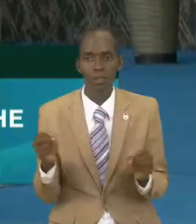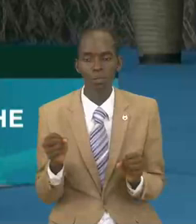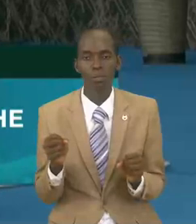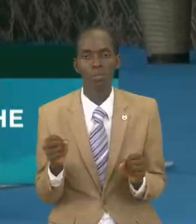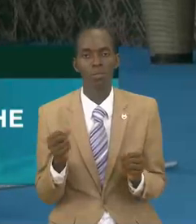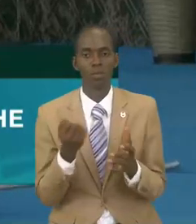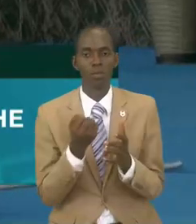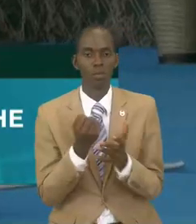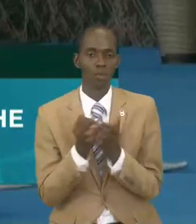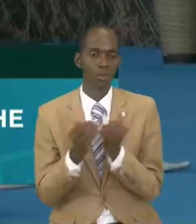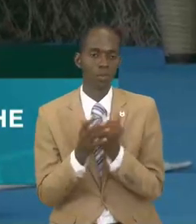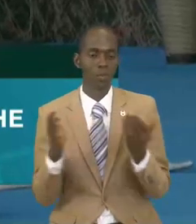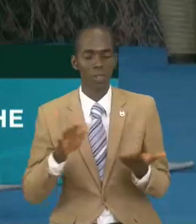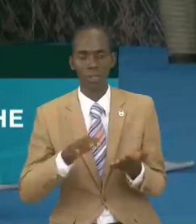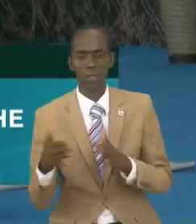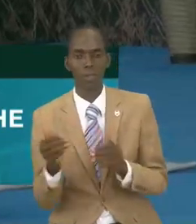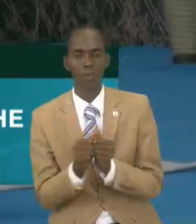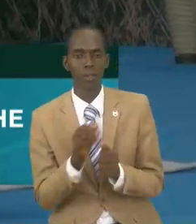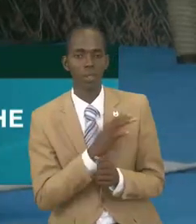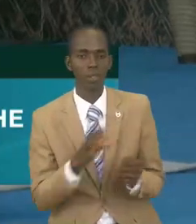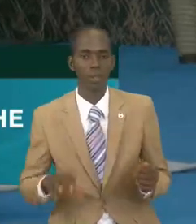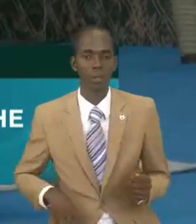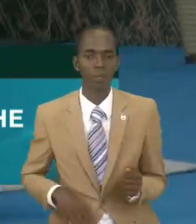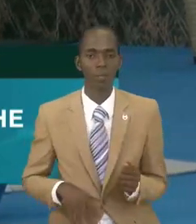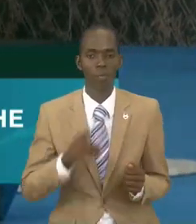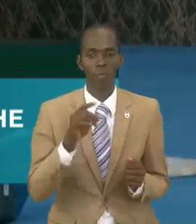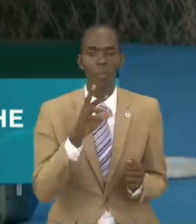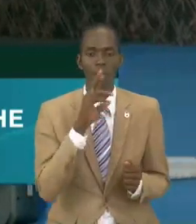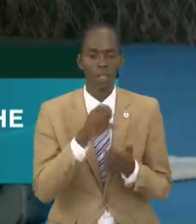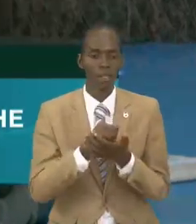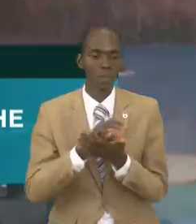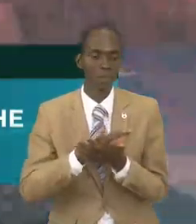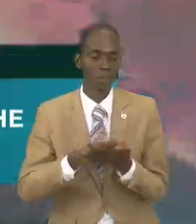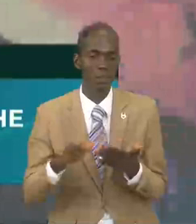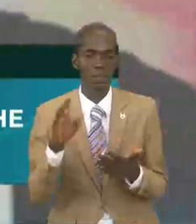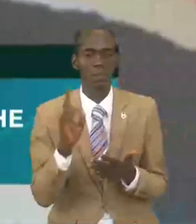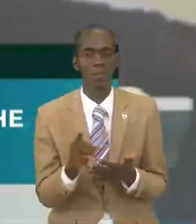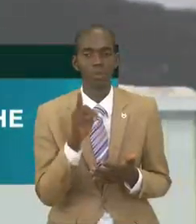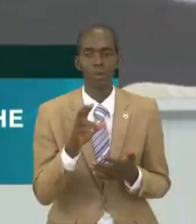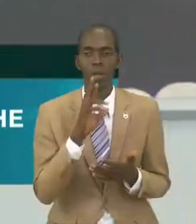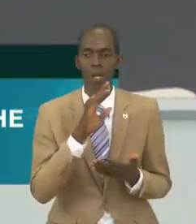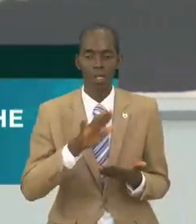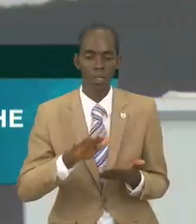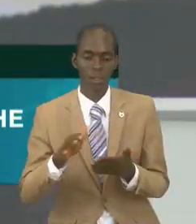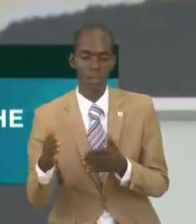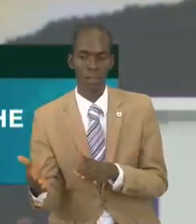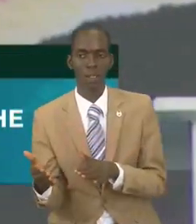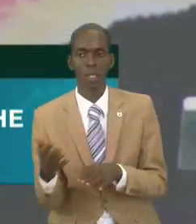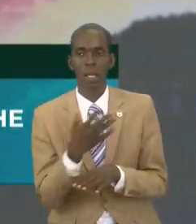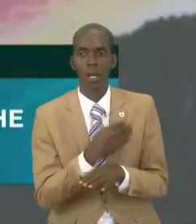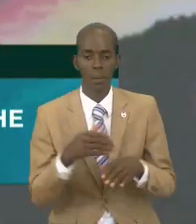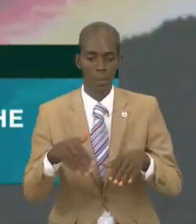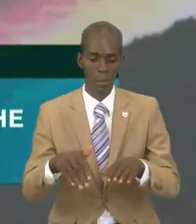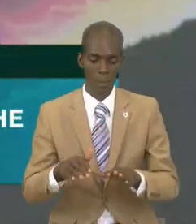Maintenant que vous êtes sauvés, crucifiés avec Christ, vous êtes sanctifiés, vous êtes morts, vous